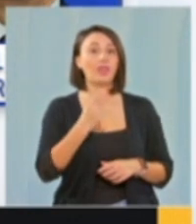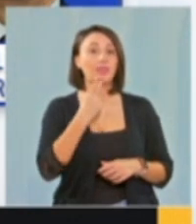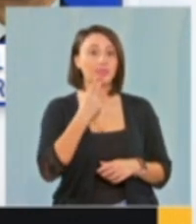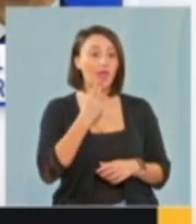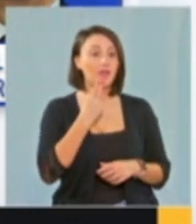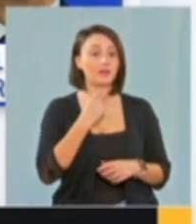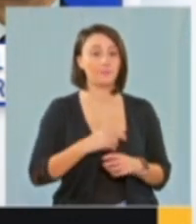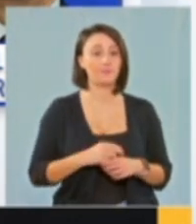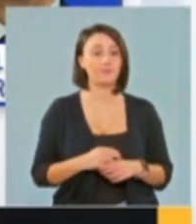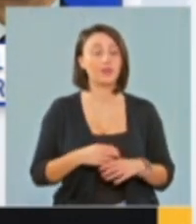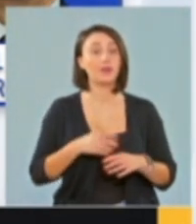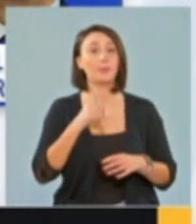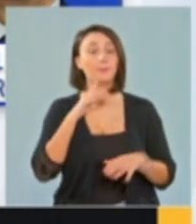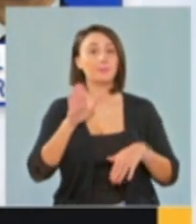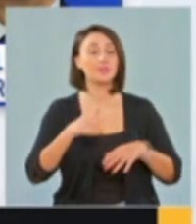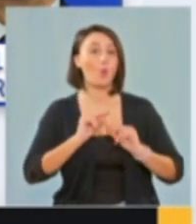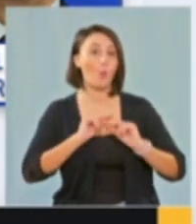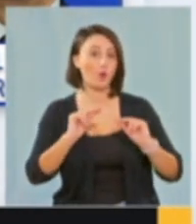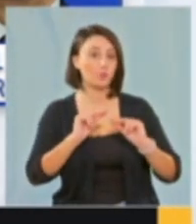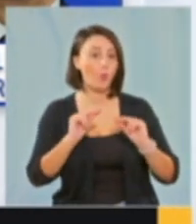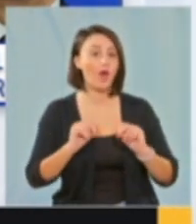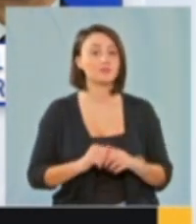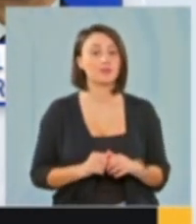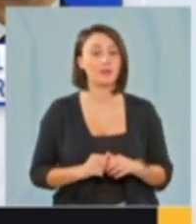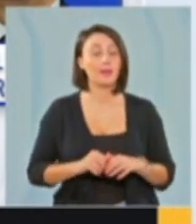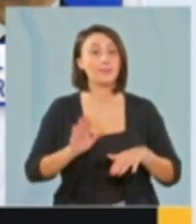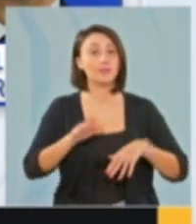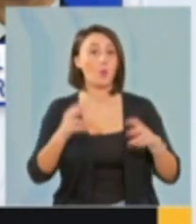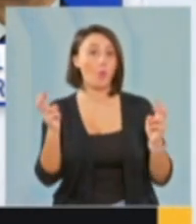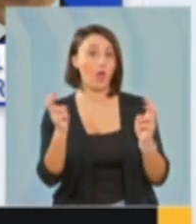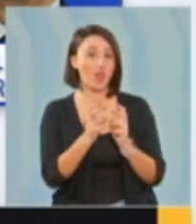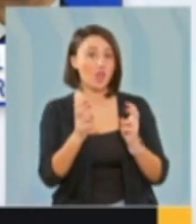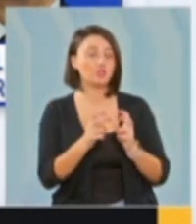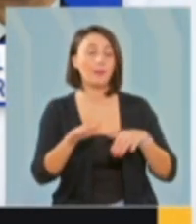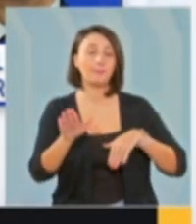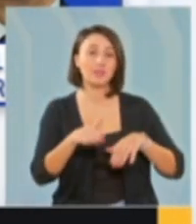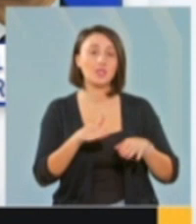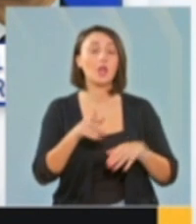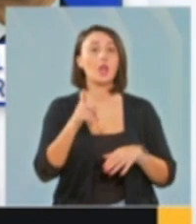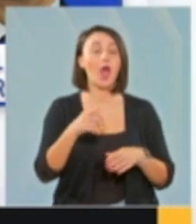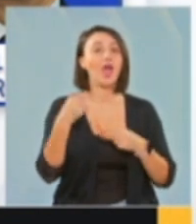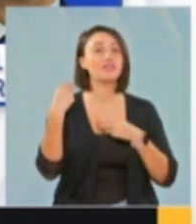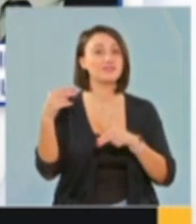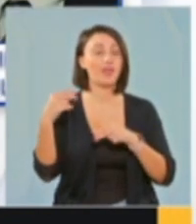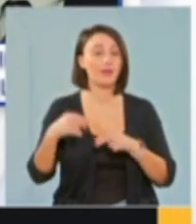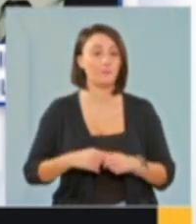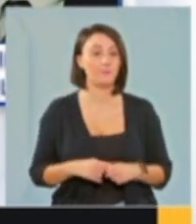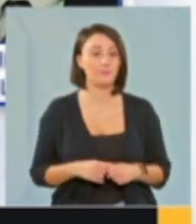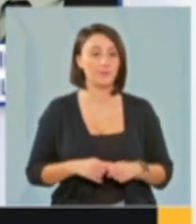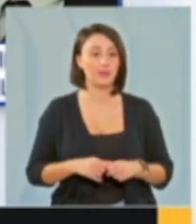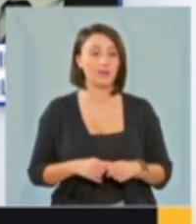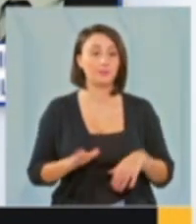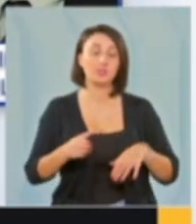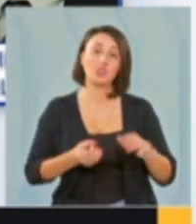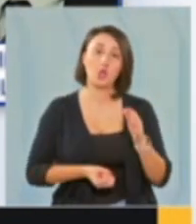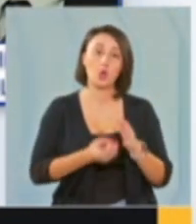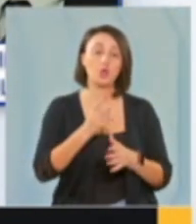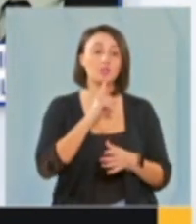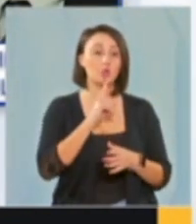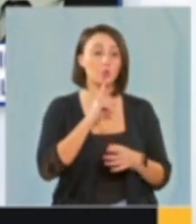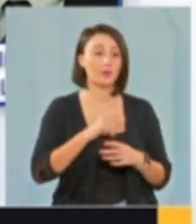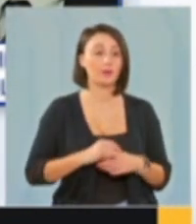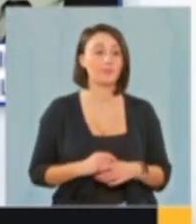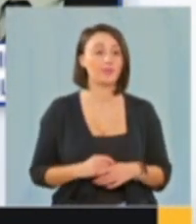interne Sorin Câmpeanu la educației Virgil Popescu la energie și Bogdan aurescu la extern printre miniștrii noi se numără